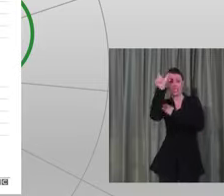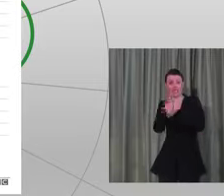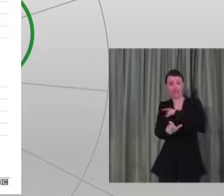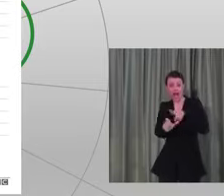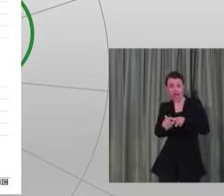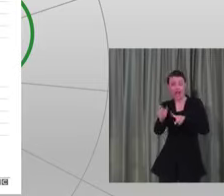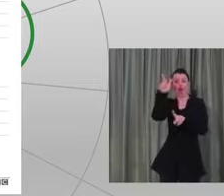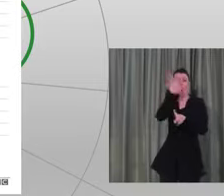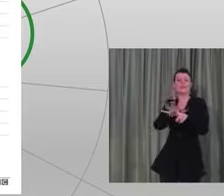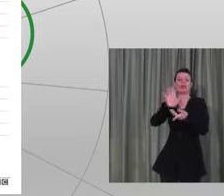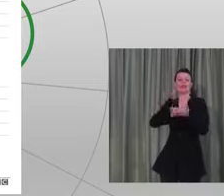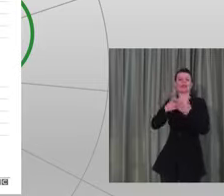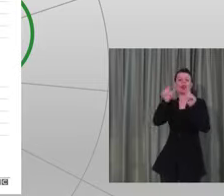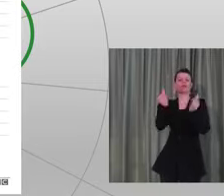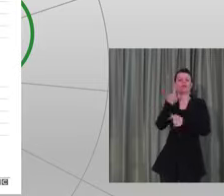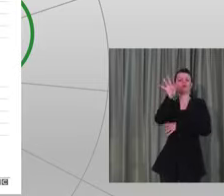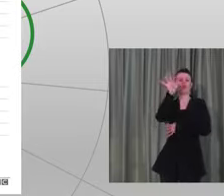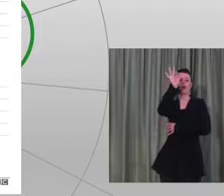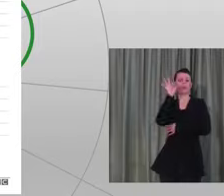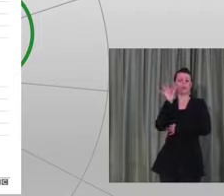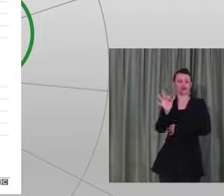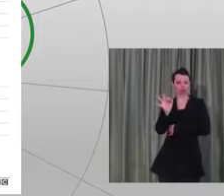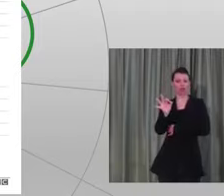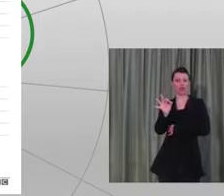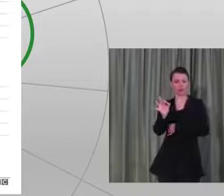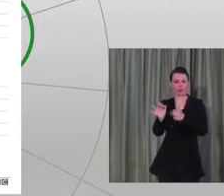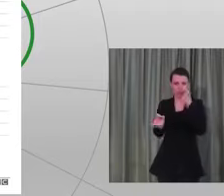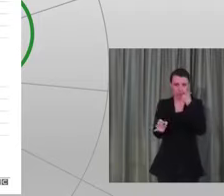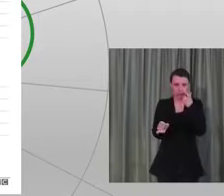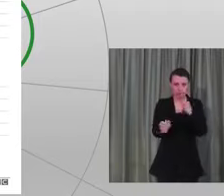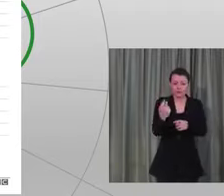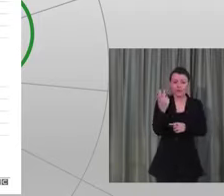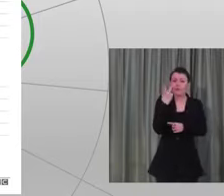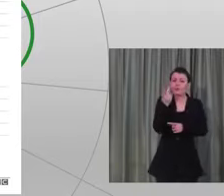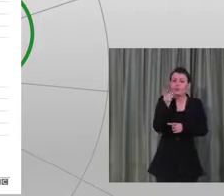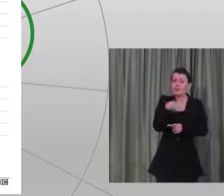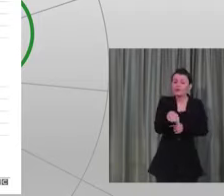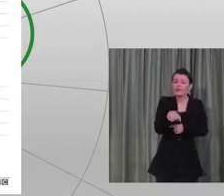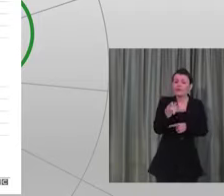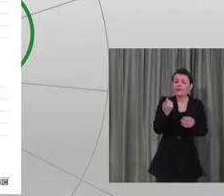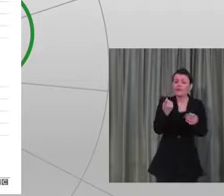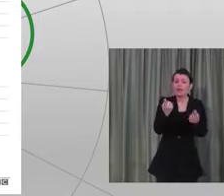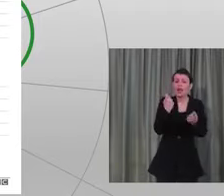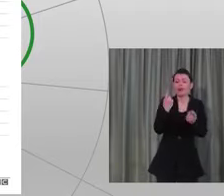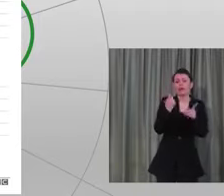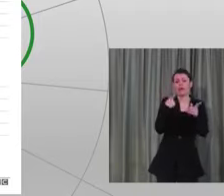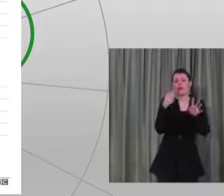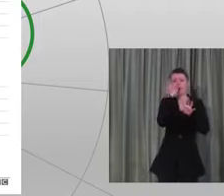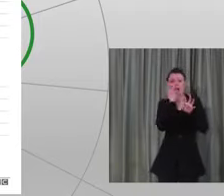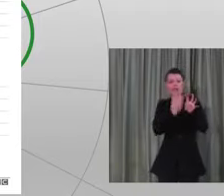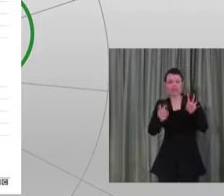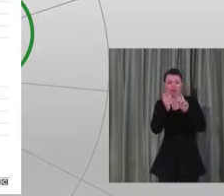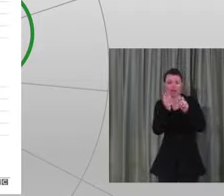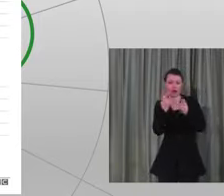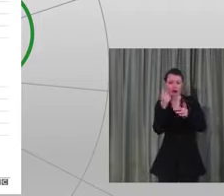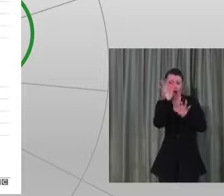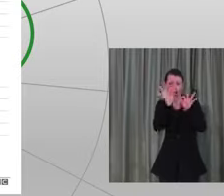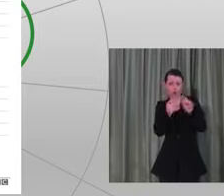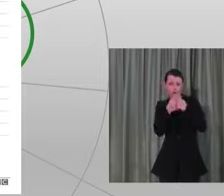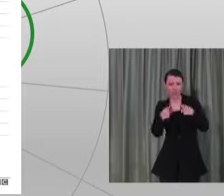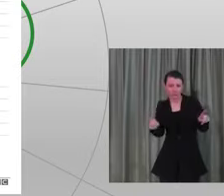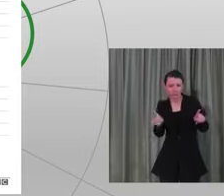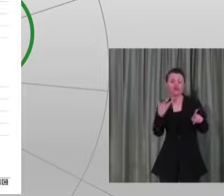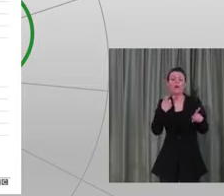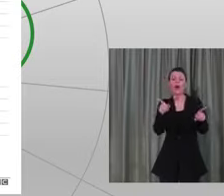lombardo allo stesso modo vediamo come l'andamento seppur diverso in alcuni paesi di fatto ricalca in particolare